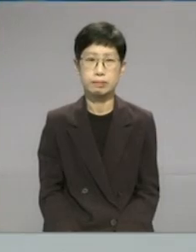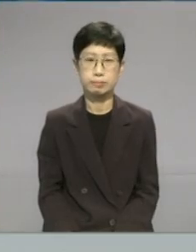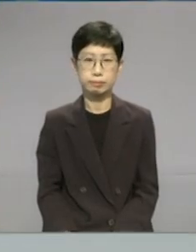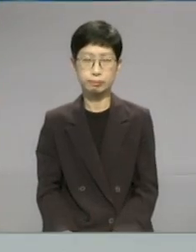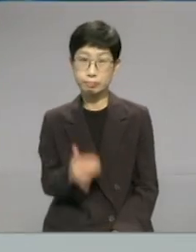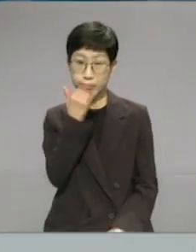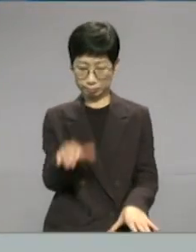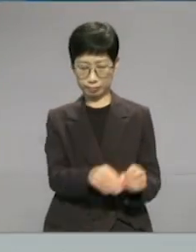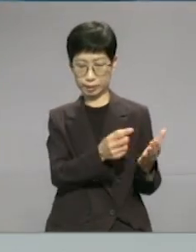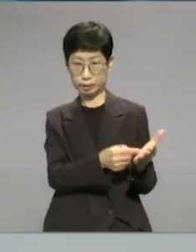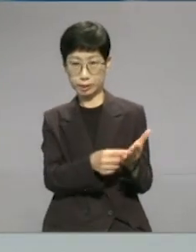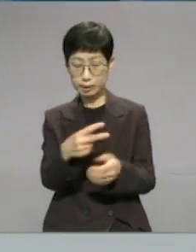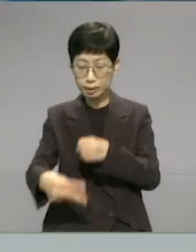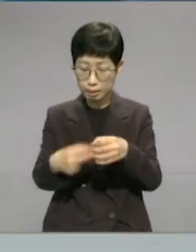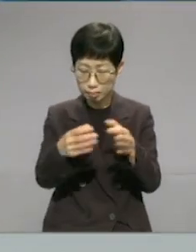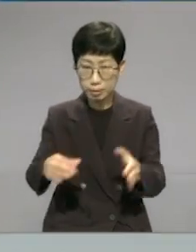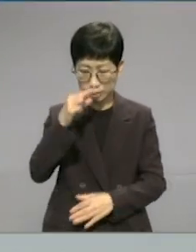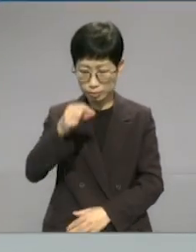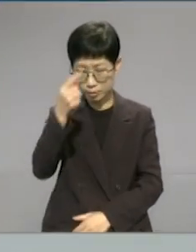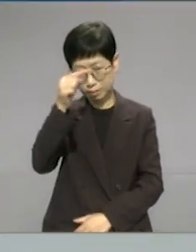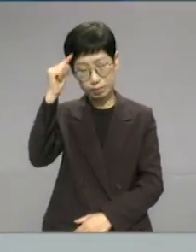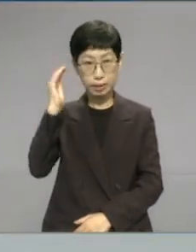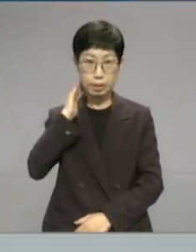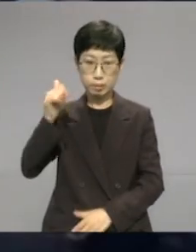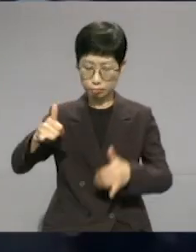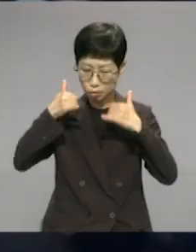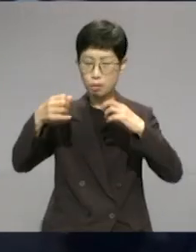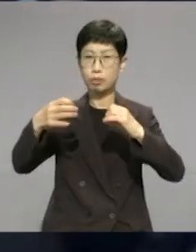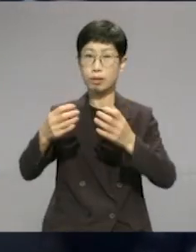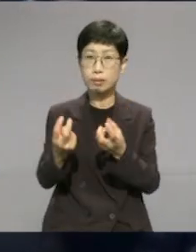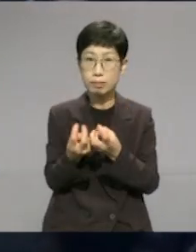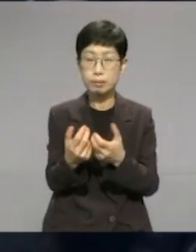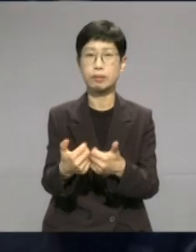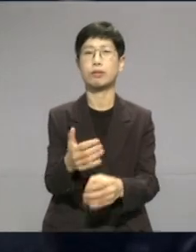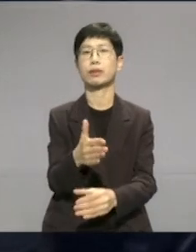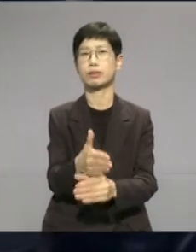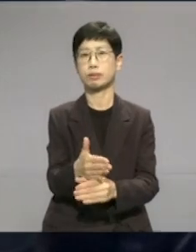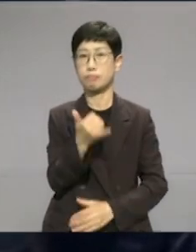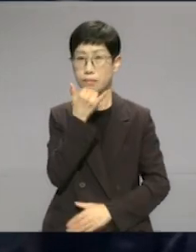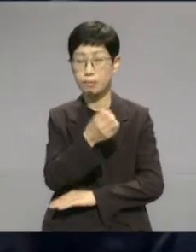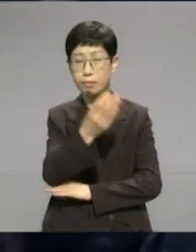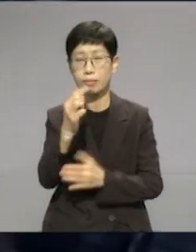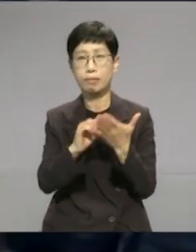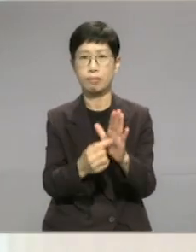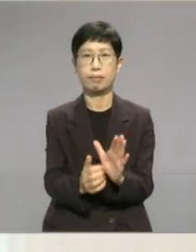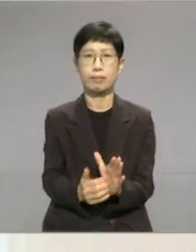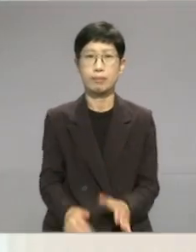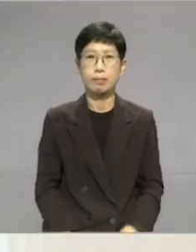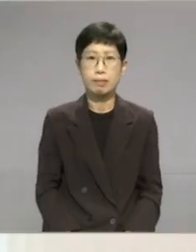숄츠 독일 총리가 약 2년 만에 푸틴 러시아 대통령과 통화하는 방안을 검토 중이라고 독일 매체들이